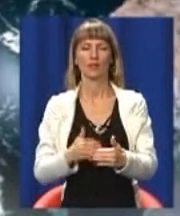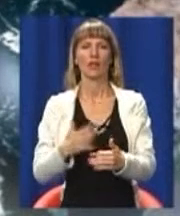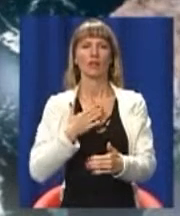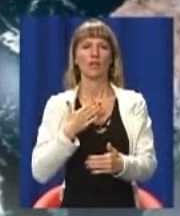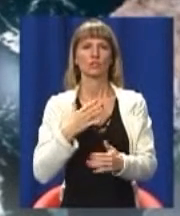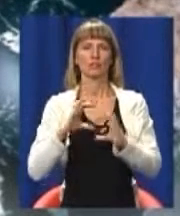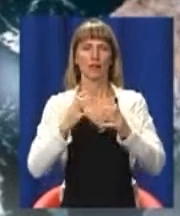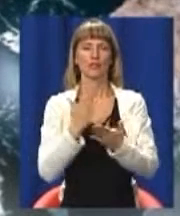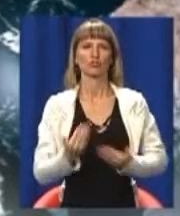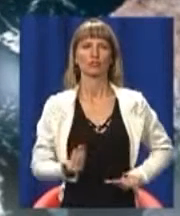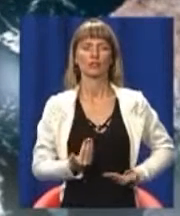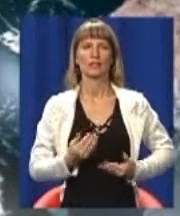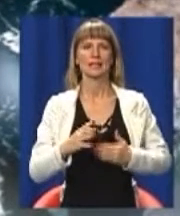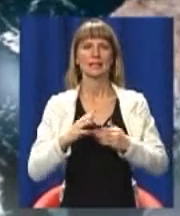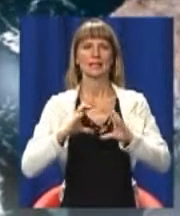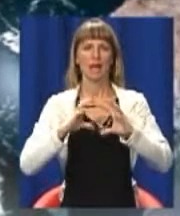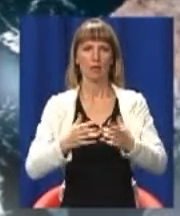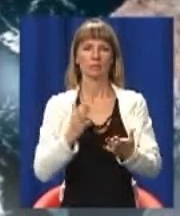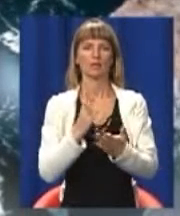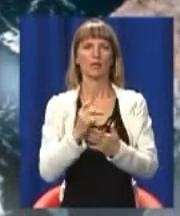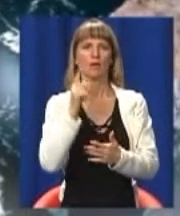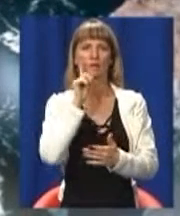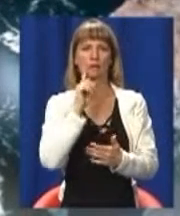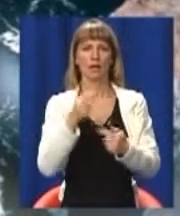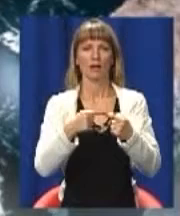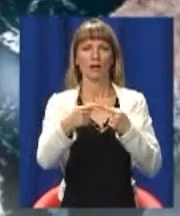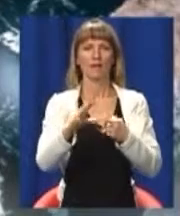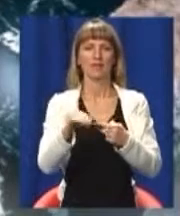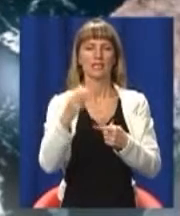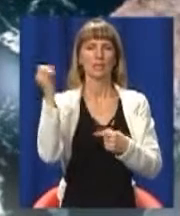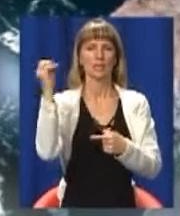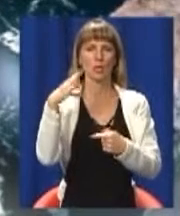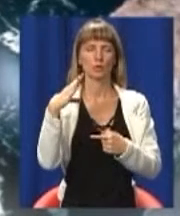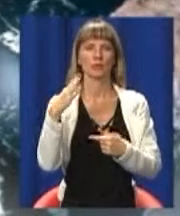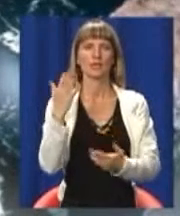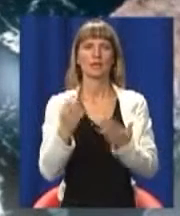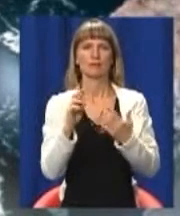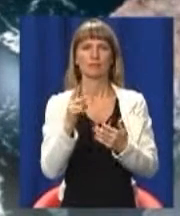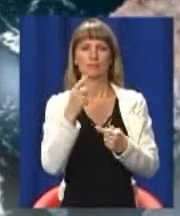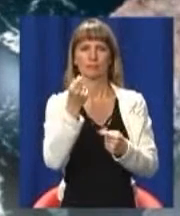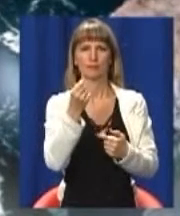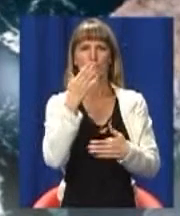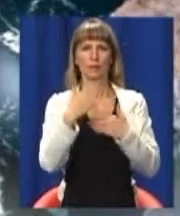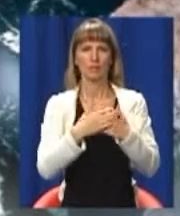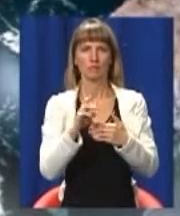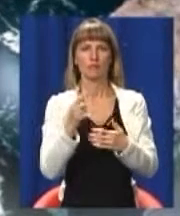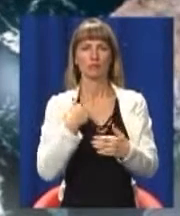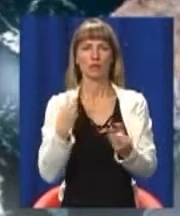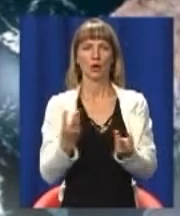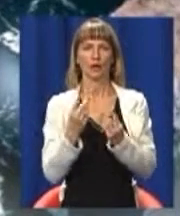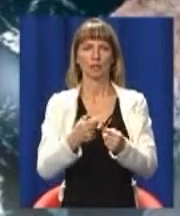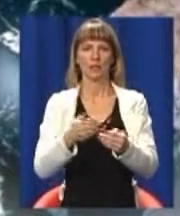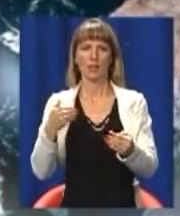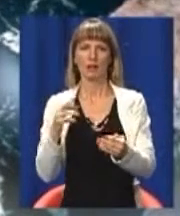планеті є життя. Планета Земля знаходиться на сприятливій відстані від Сонця. Якби земна куля перебувала трохи ближче до нього, ми б згоріли. Трохи